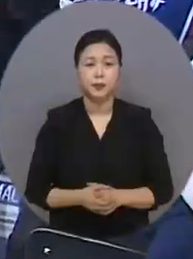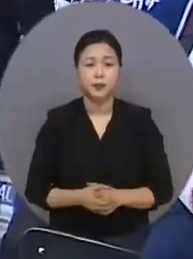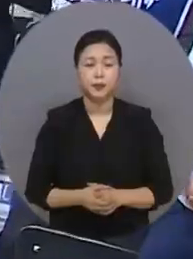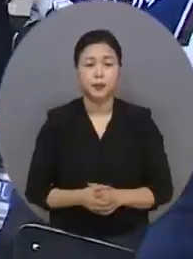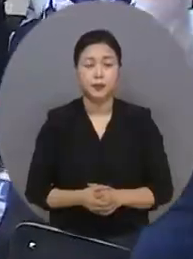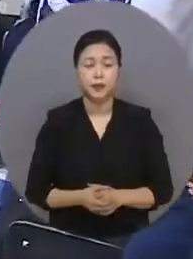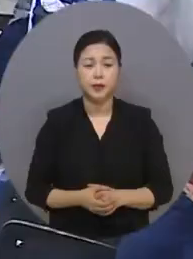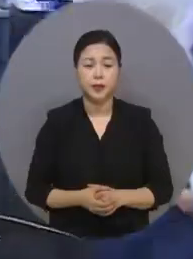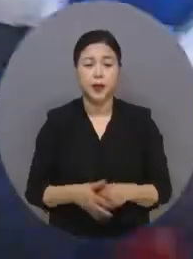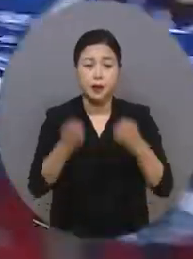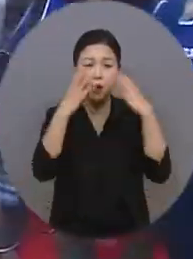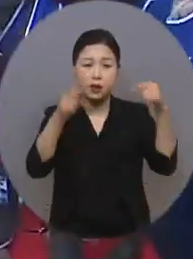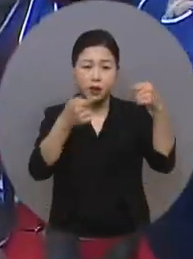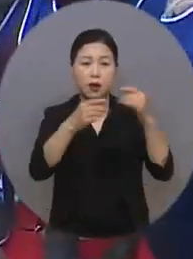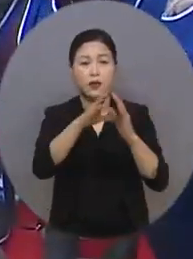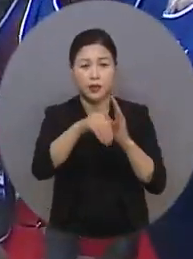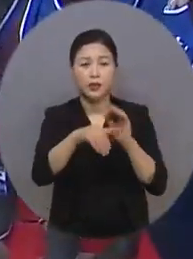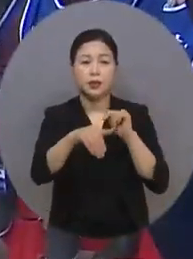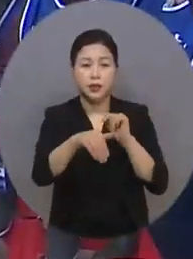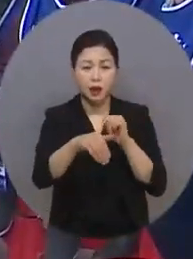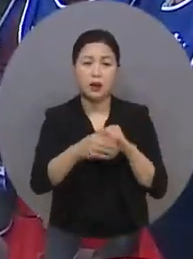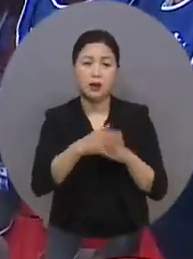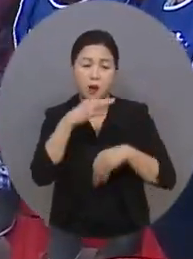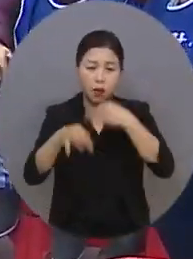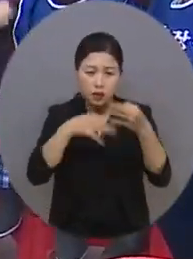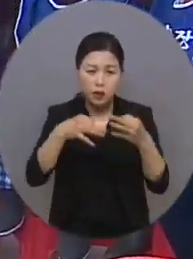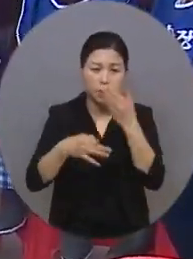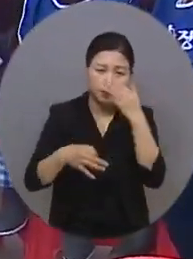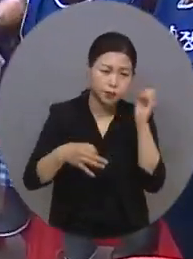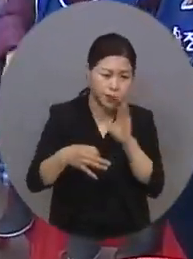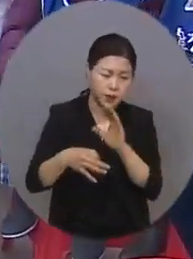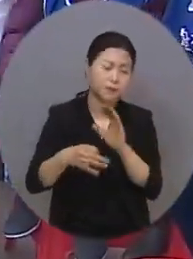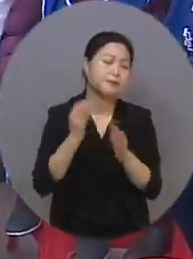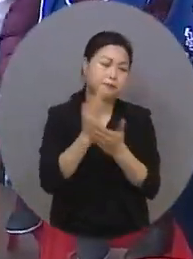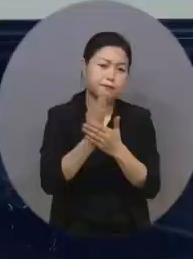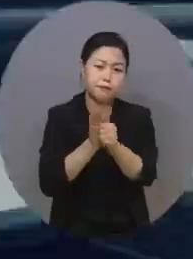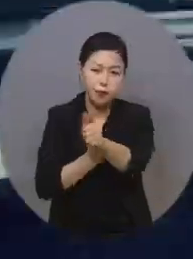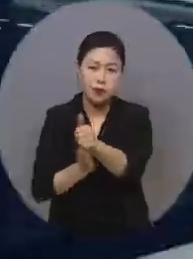새해에는 간절한 외침이 외면되지 않길 바라봅니다.